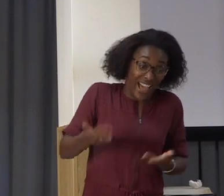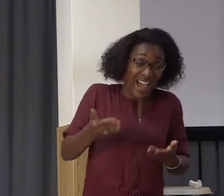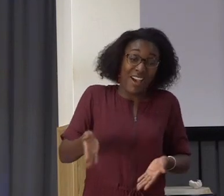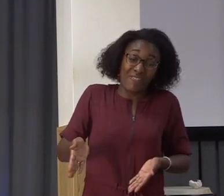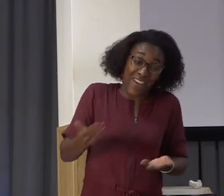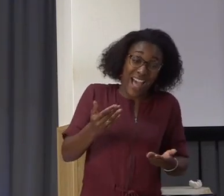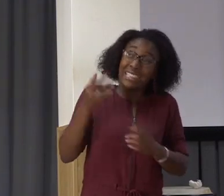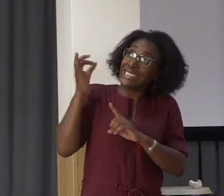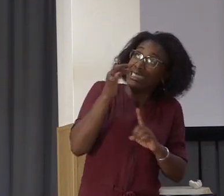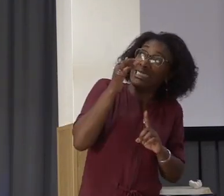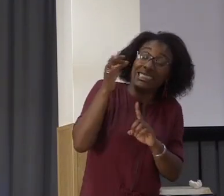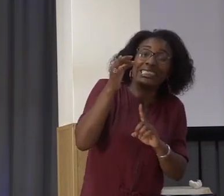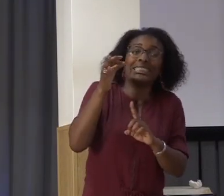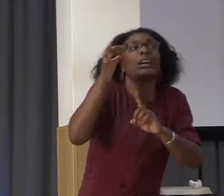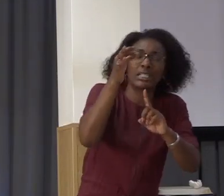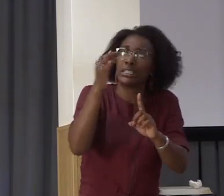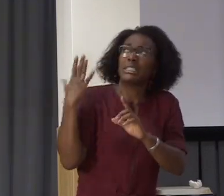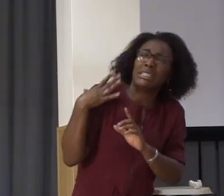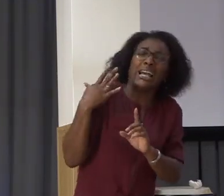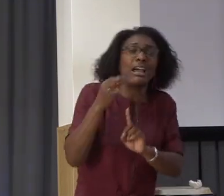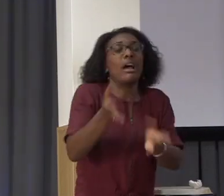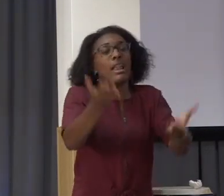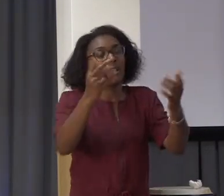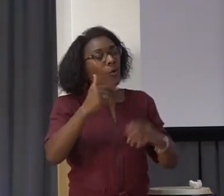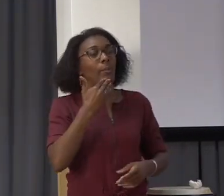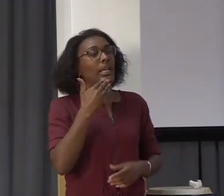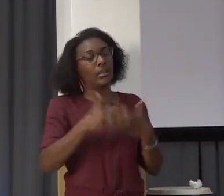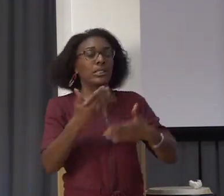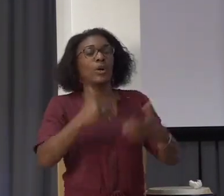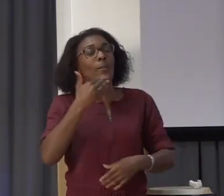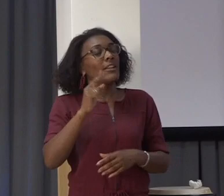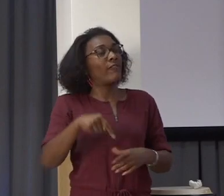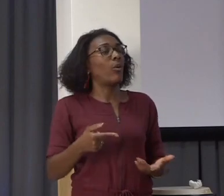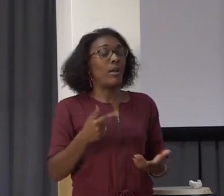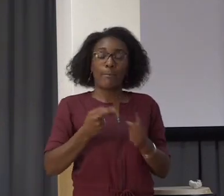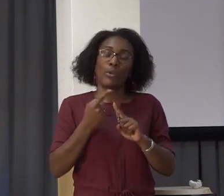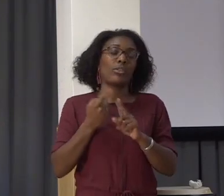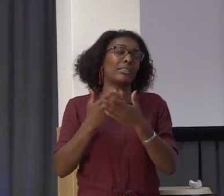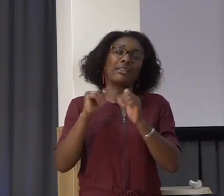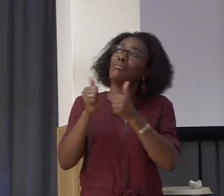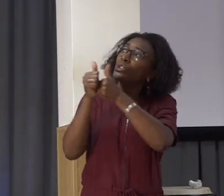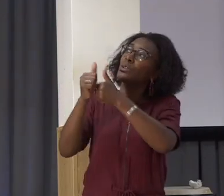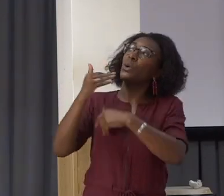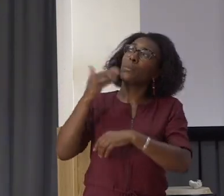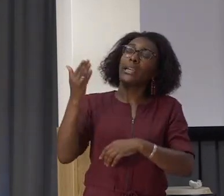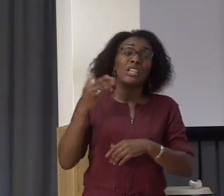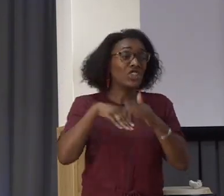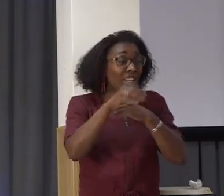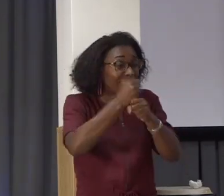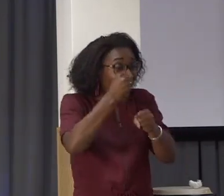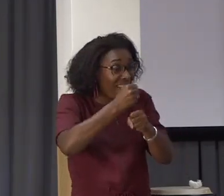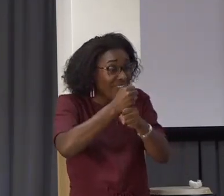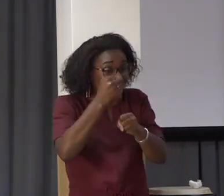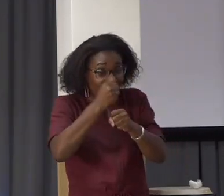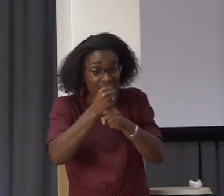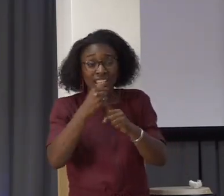nous dirige, il faut réagir, il faut obéir. Et c'est ça qui est important. Dans notre lieu de travail, dans